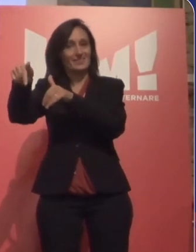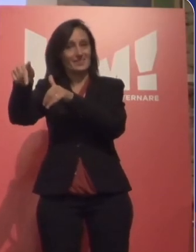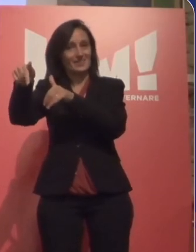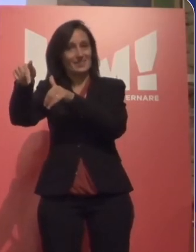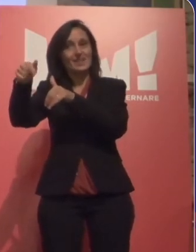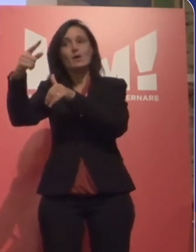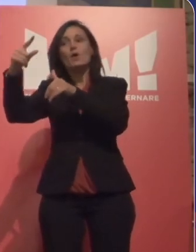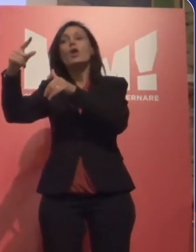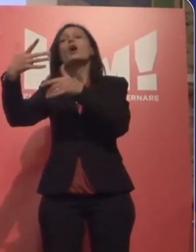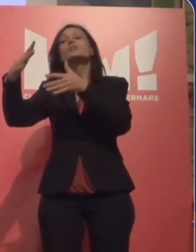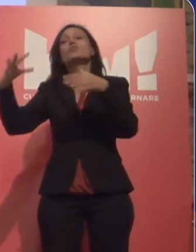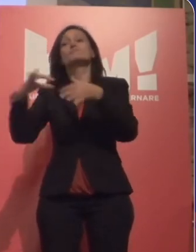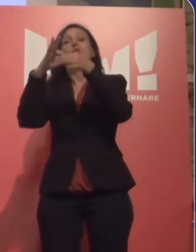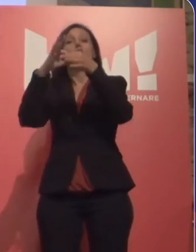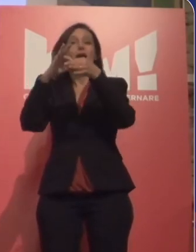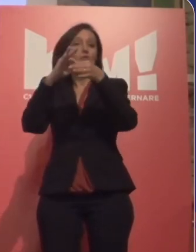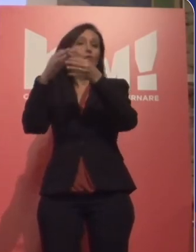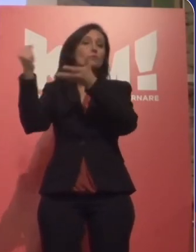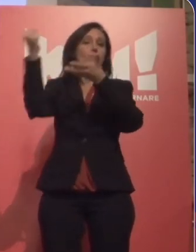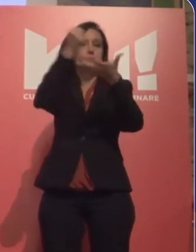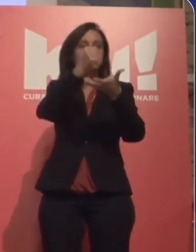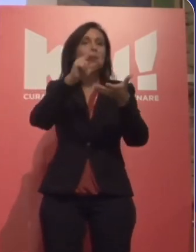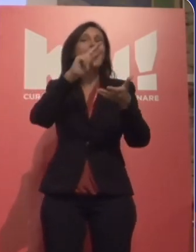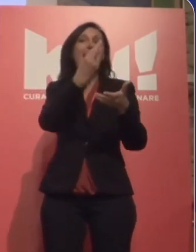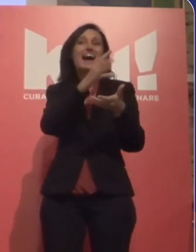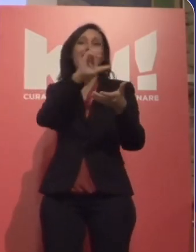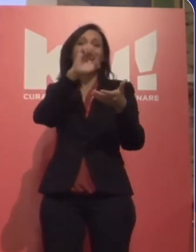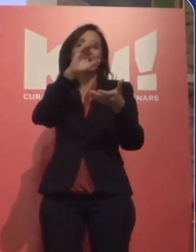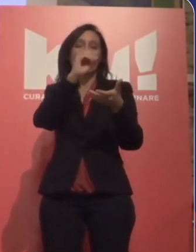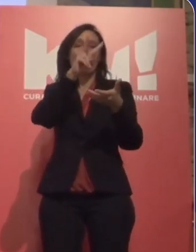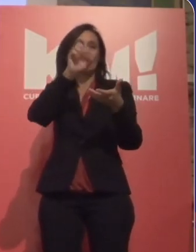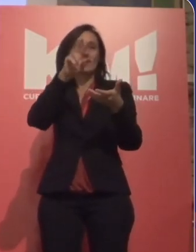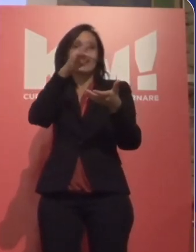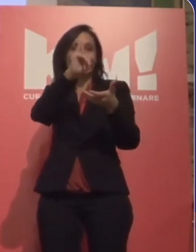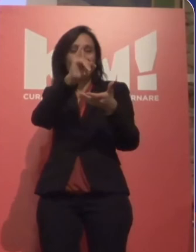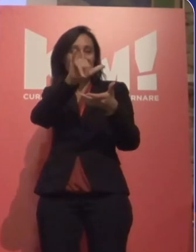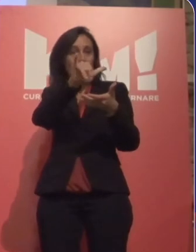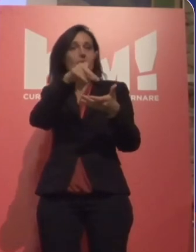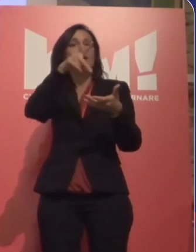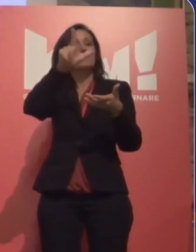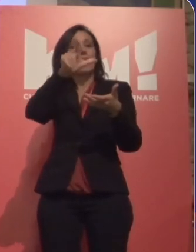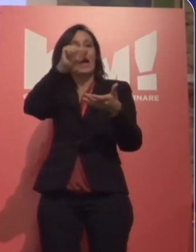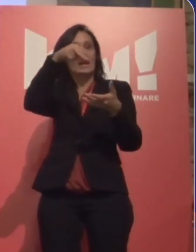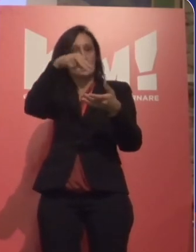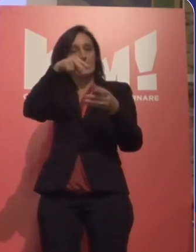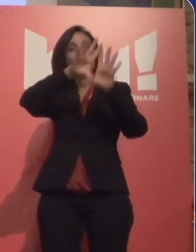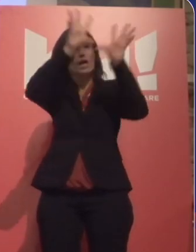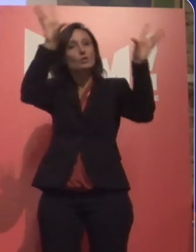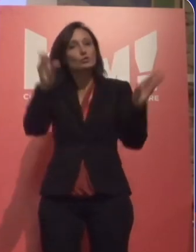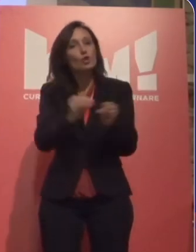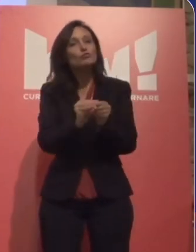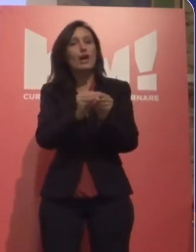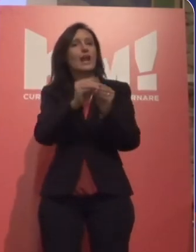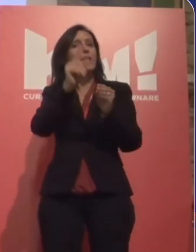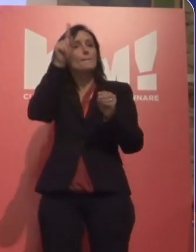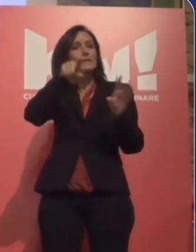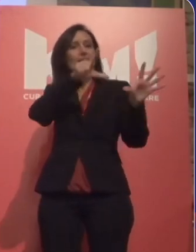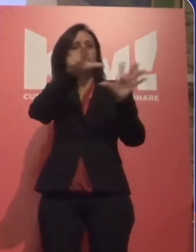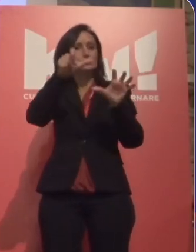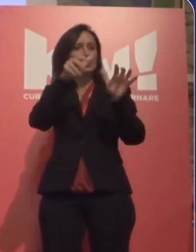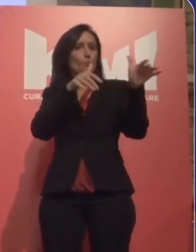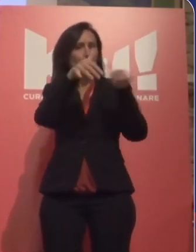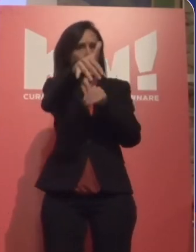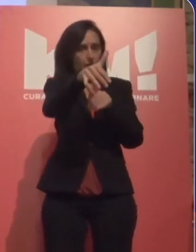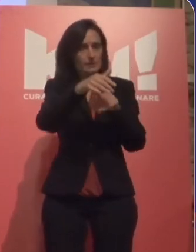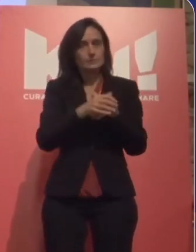plan che ha un valore complessivo di 1.074 miliardi una scommessa che ha visto il parlamento europeo alcuni governi